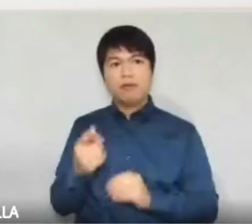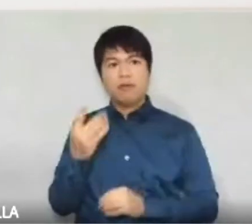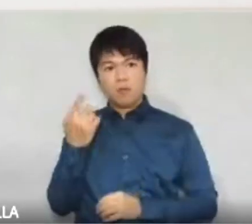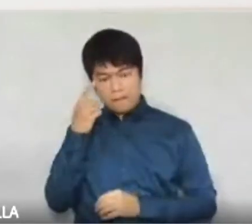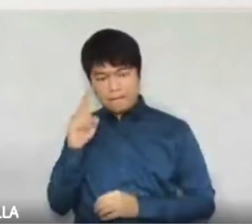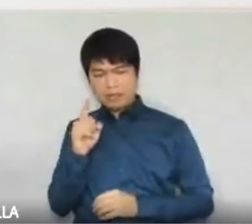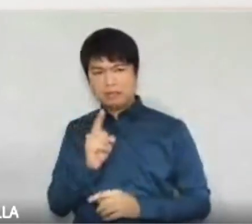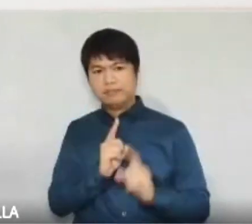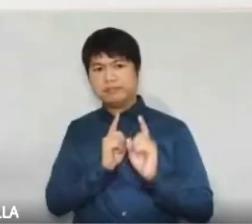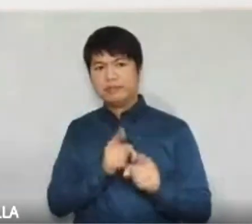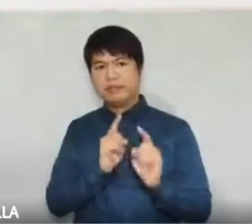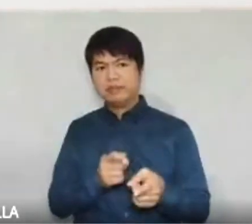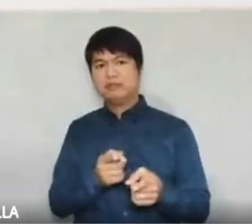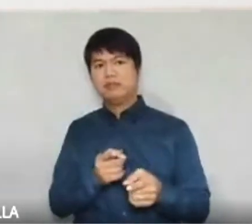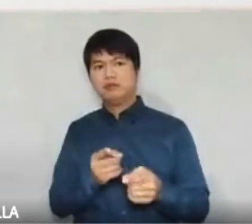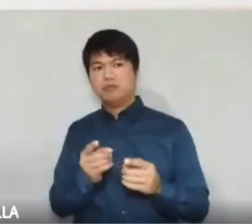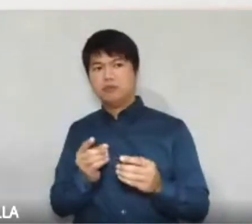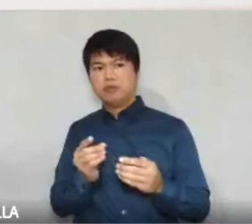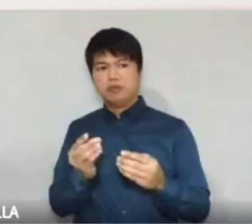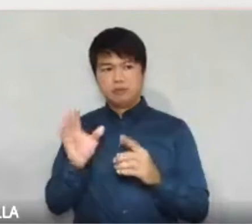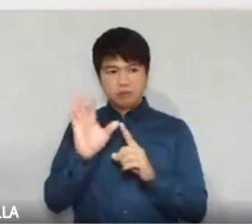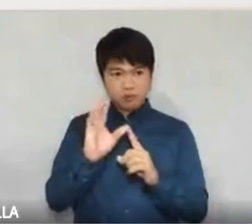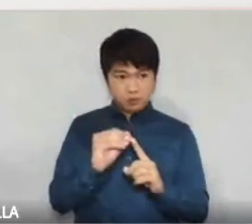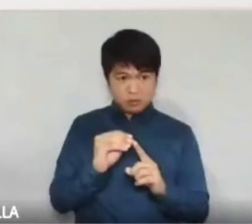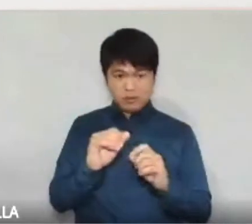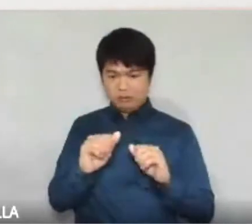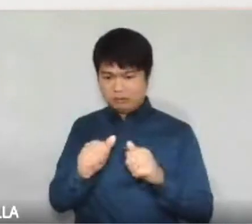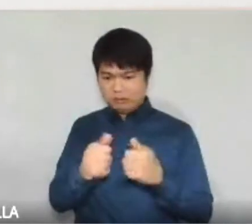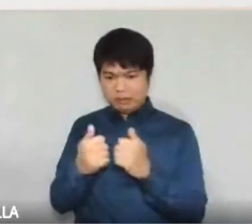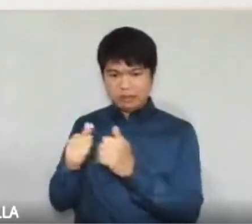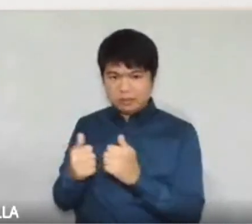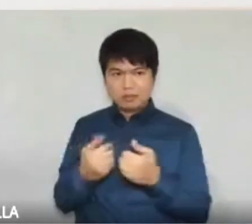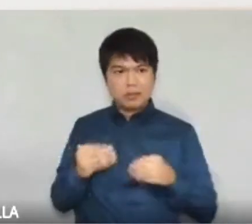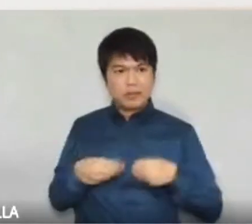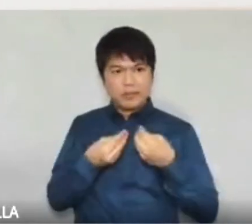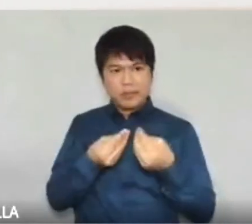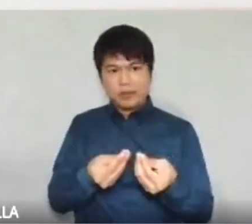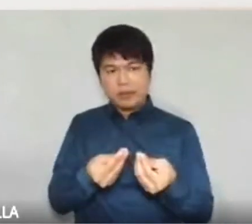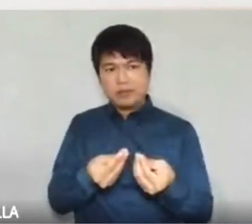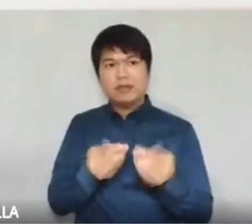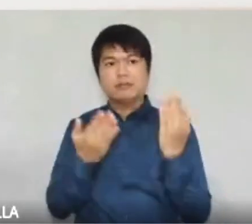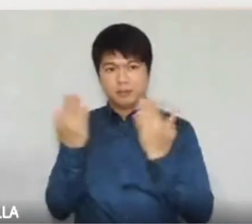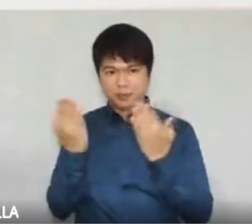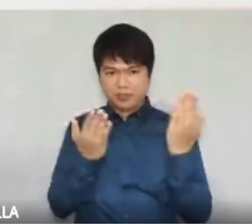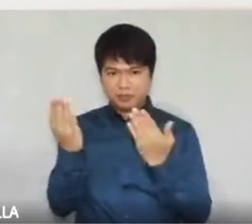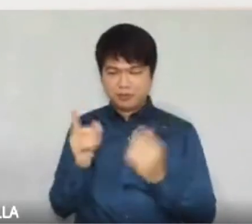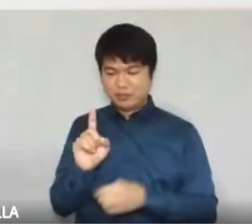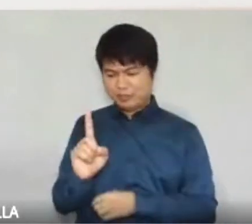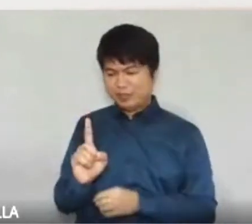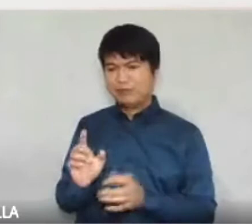mga cultural factors na maaaring maging challenge sa pagbigay ng serbisyo sa isang